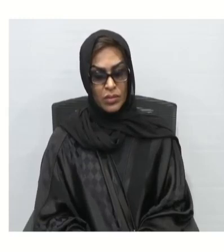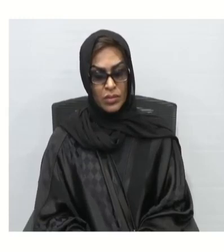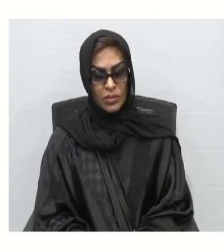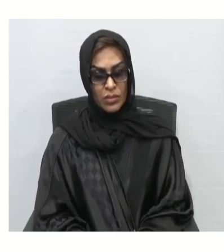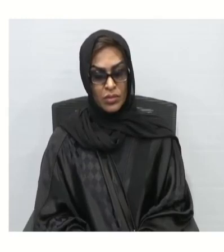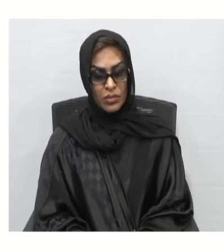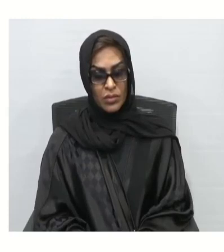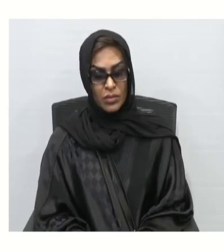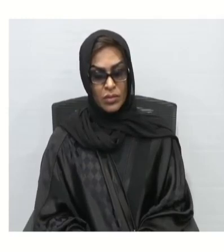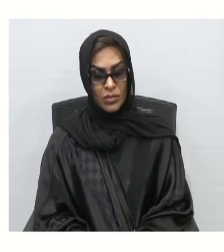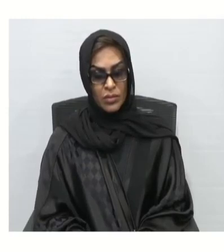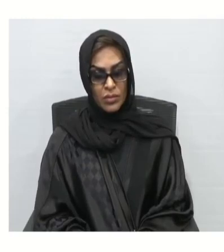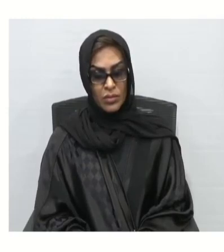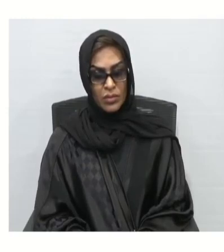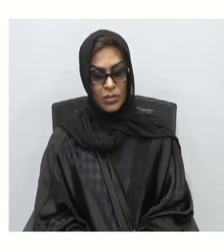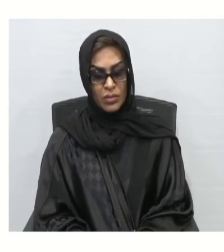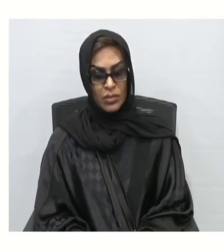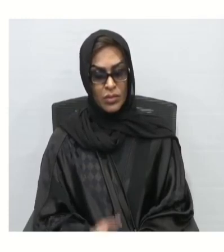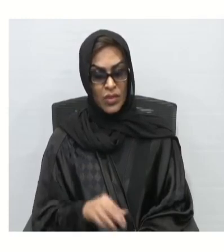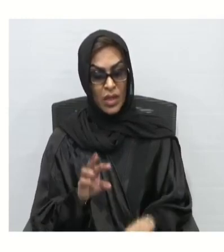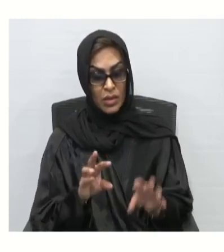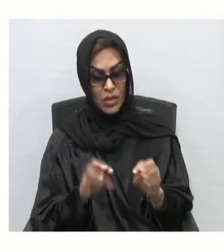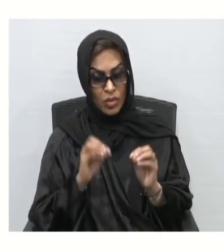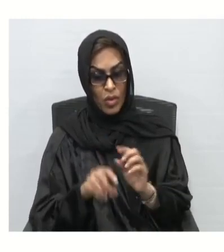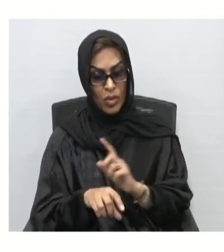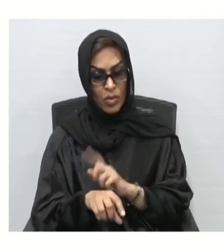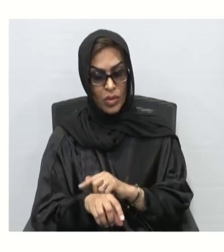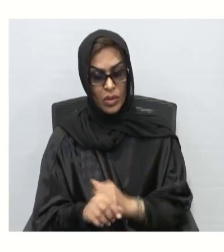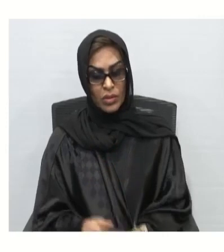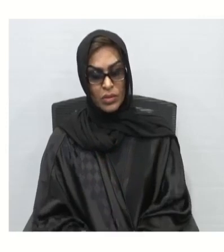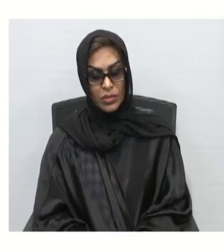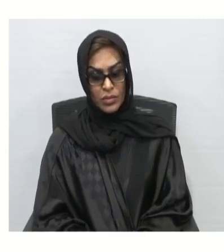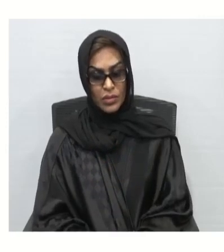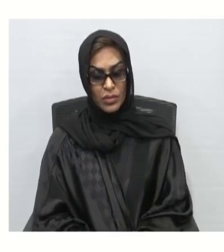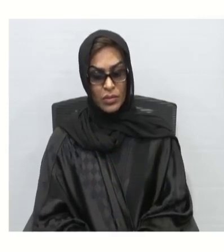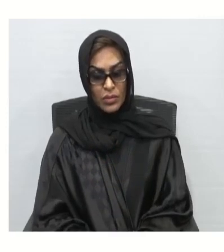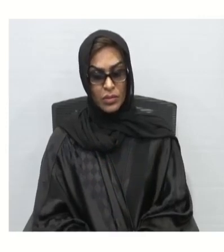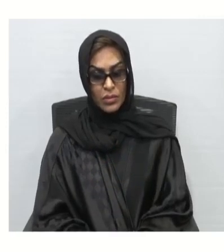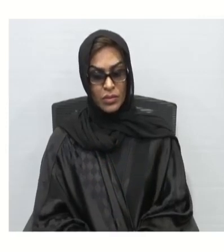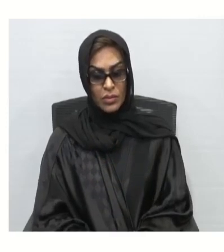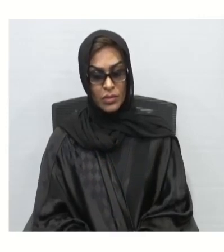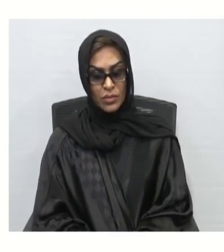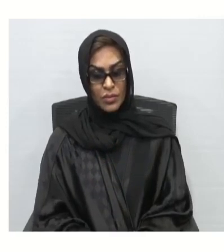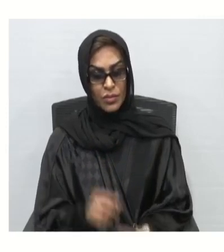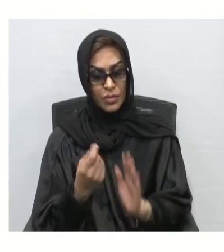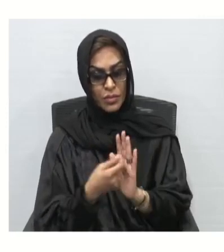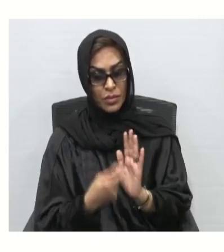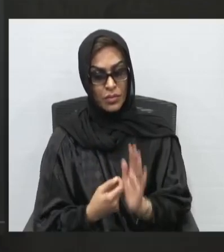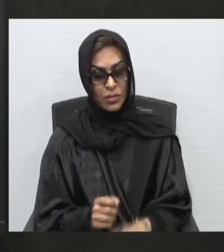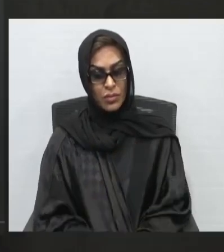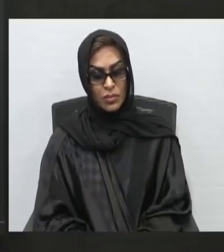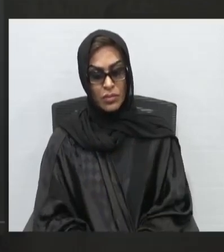الالكتروني تذكر نقرا منها بعض الارشادات وقم كذلك